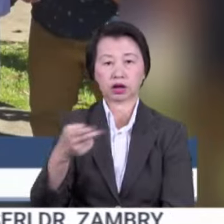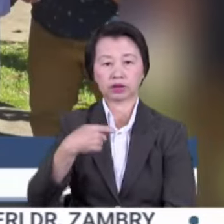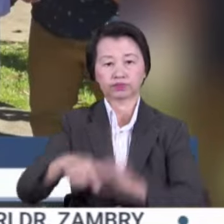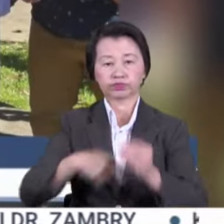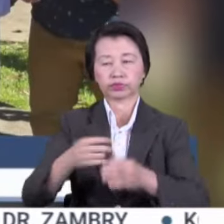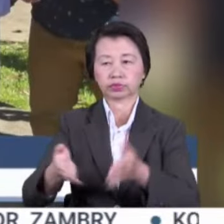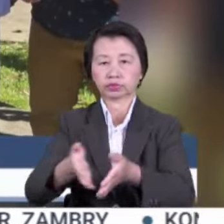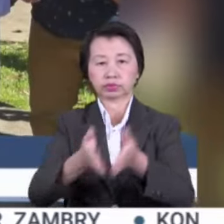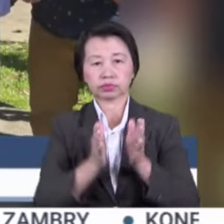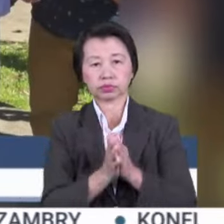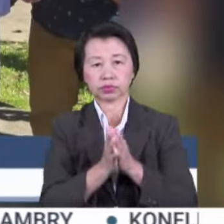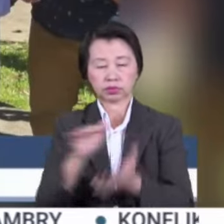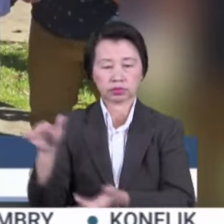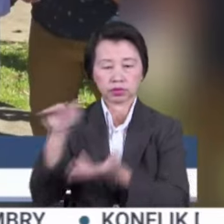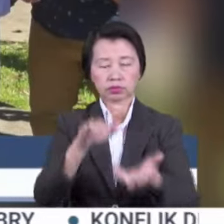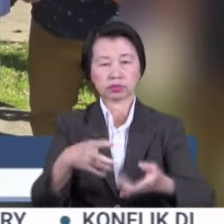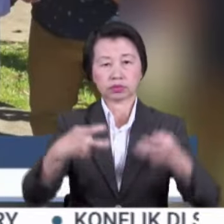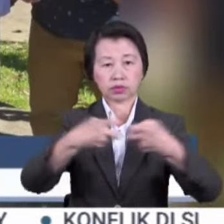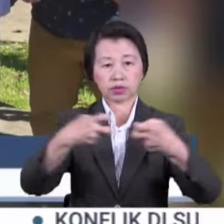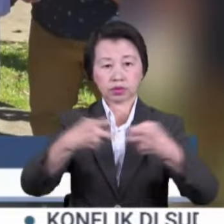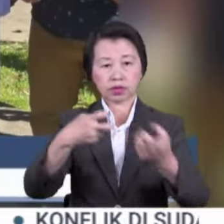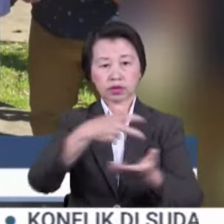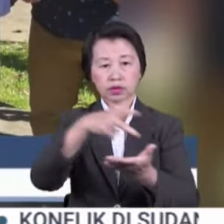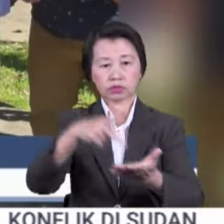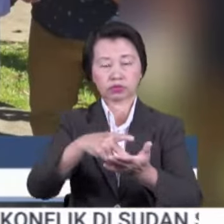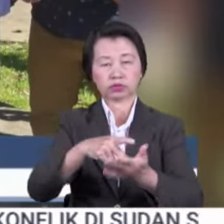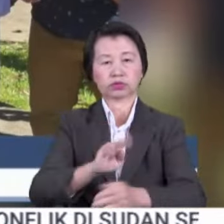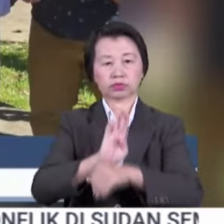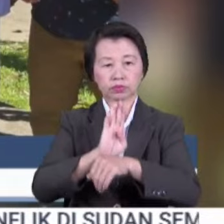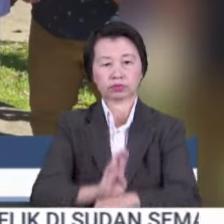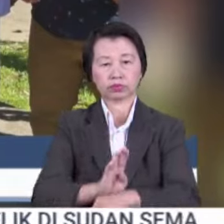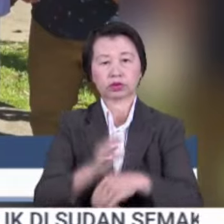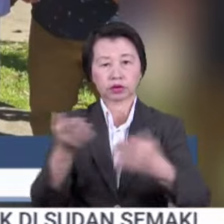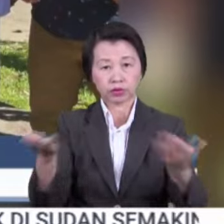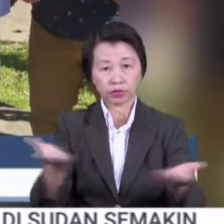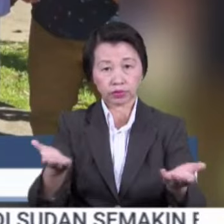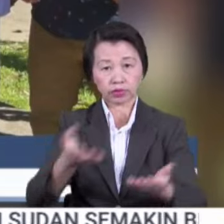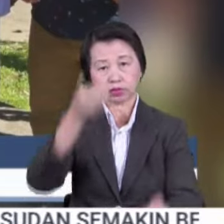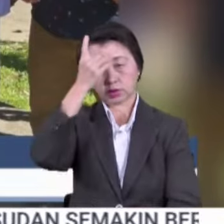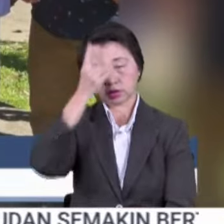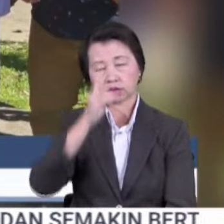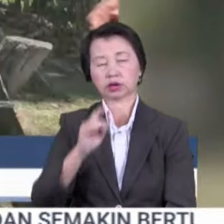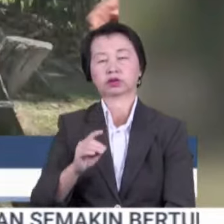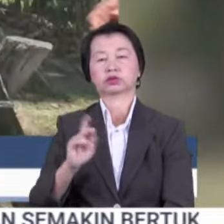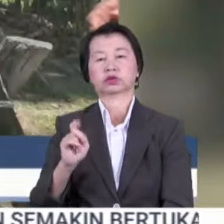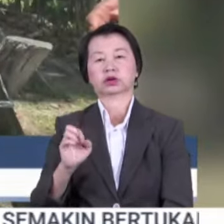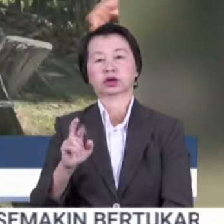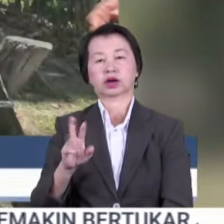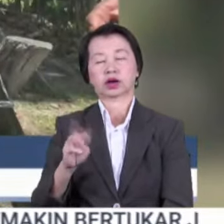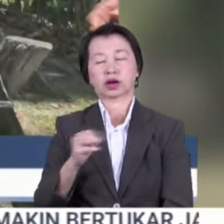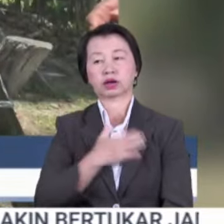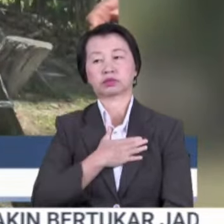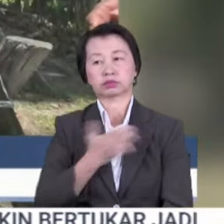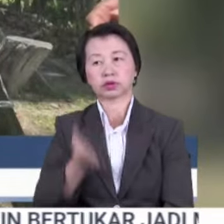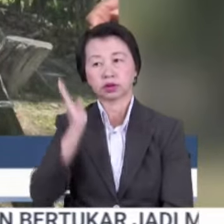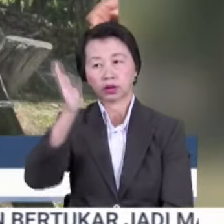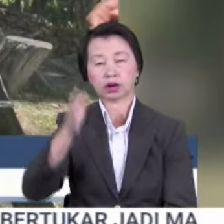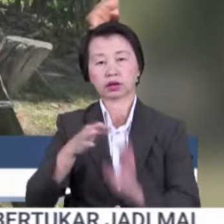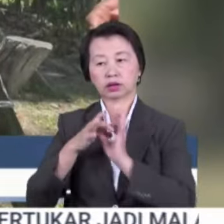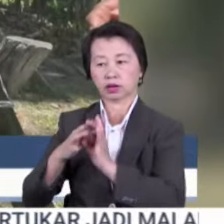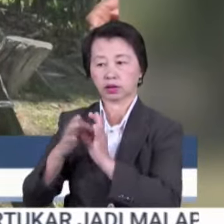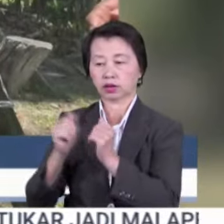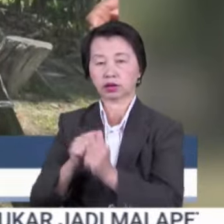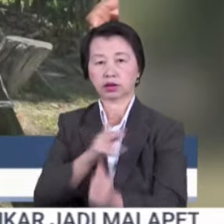tentang permohonan bagi perbekalan electric di pusat kebudayaan Bung Brata ini Datuk Sri Abdul Karim memberi komitmen akan bekerjasama dengan